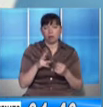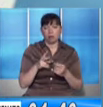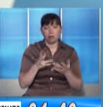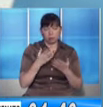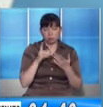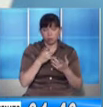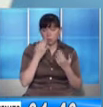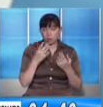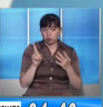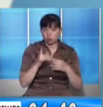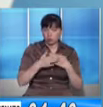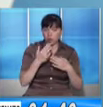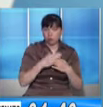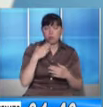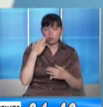Nu există.